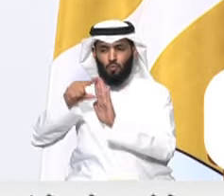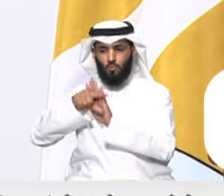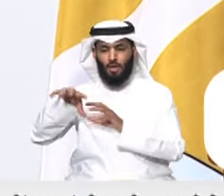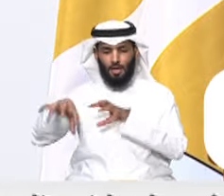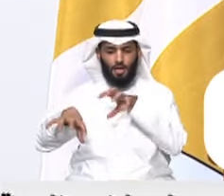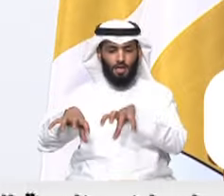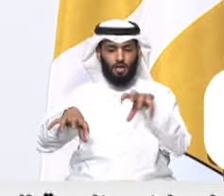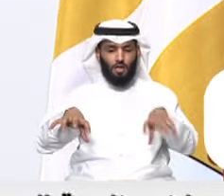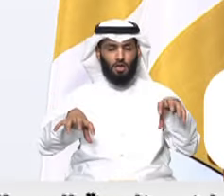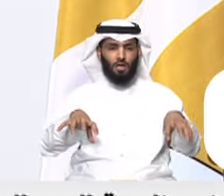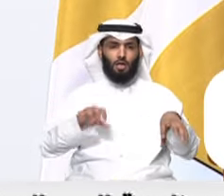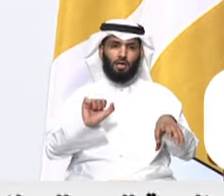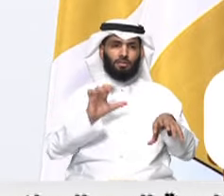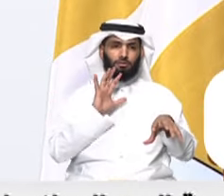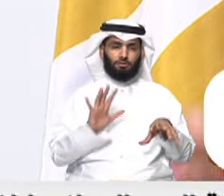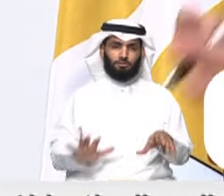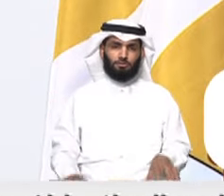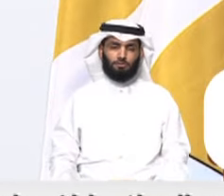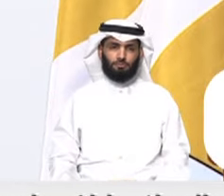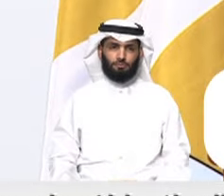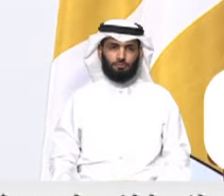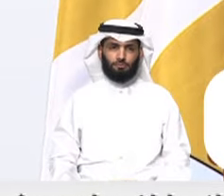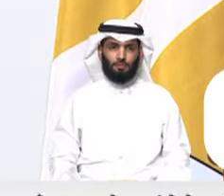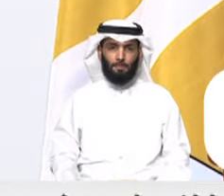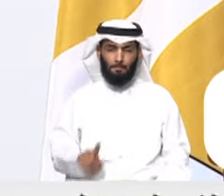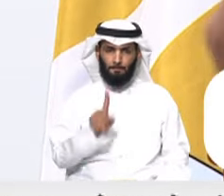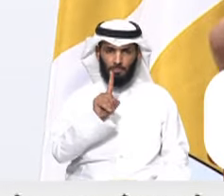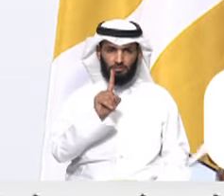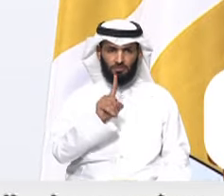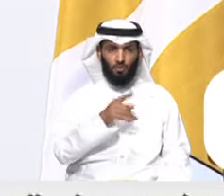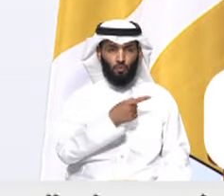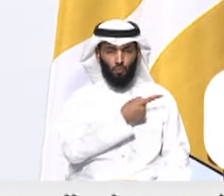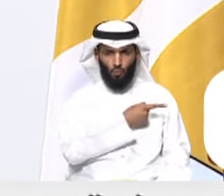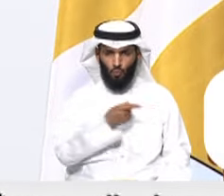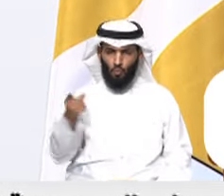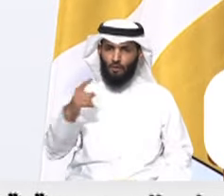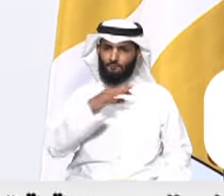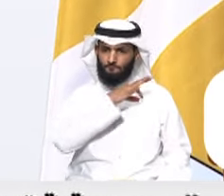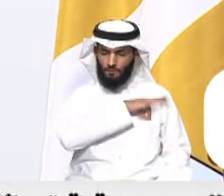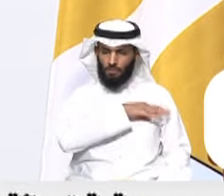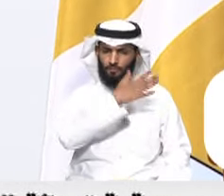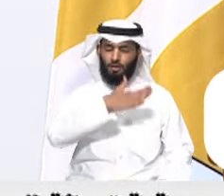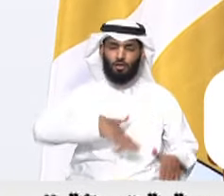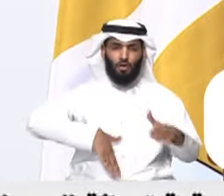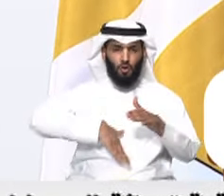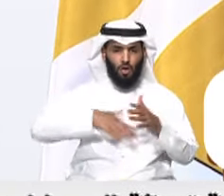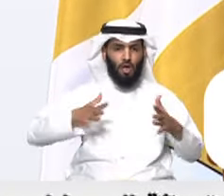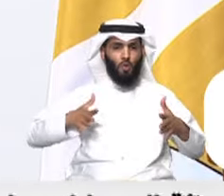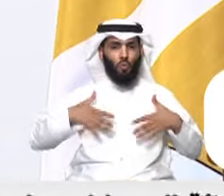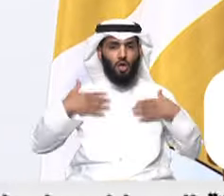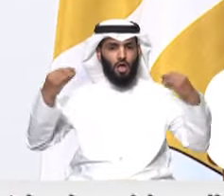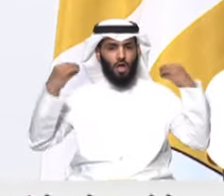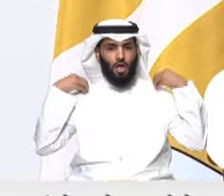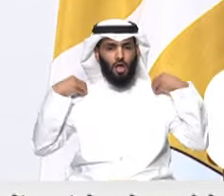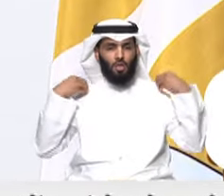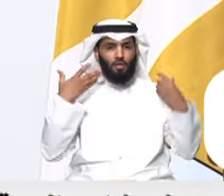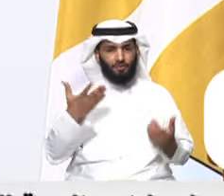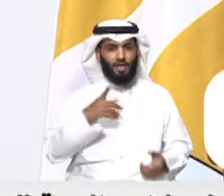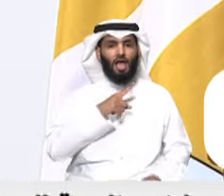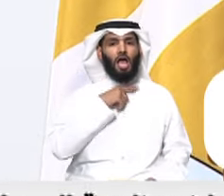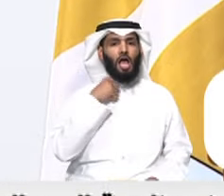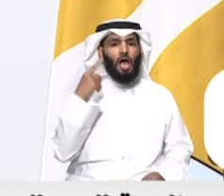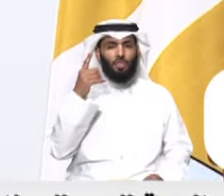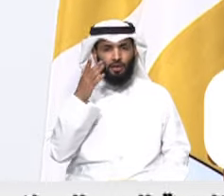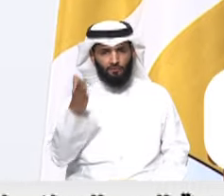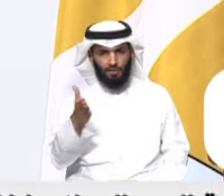في استعمالات محدده بس بشكل عام يعني هي تحتوي على ملاعب رياضيه ومساحات خضراء مساحه شاطئيه